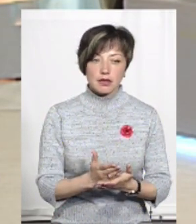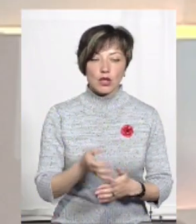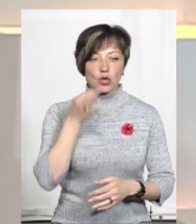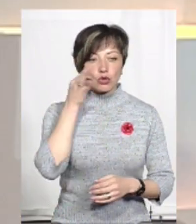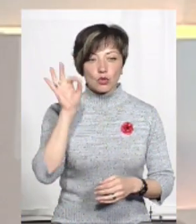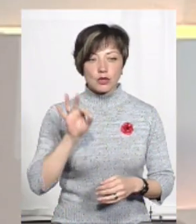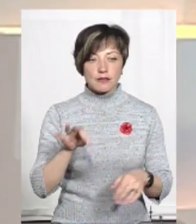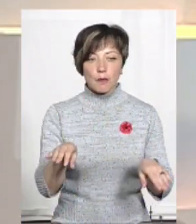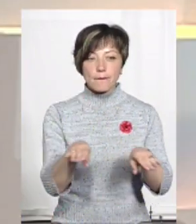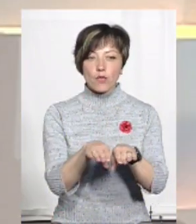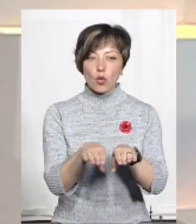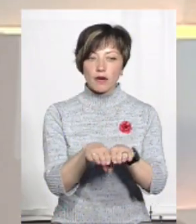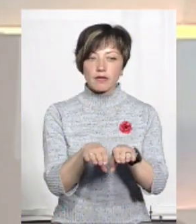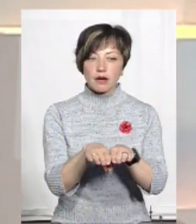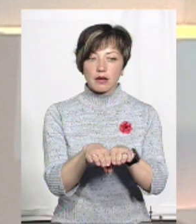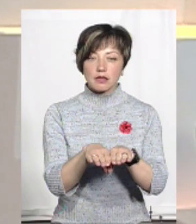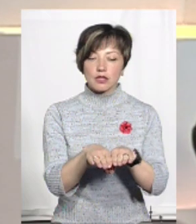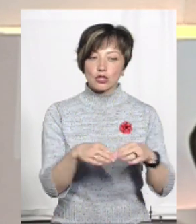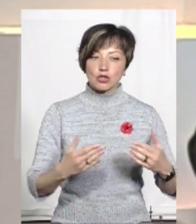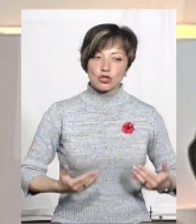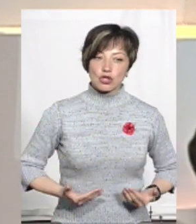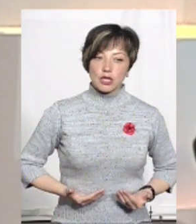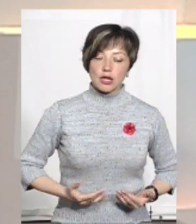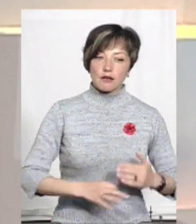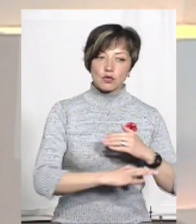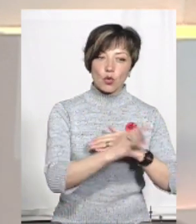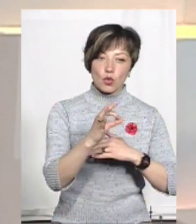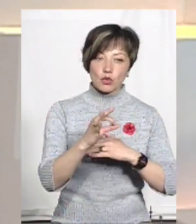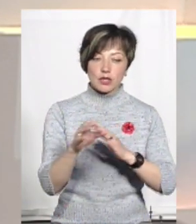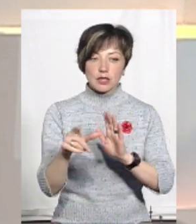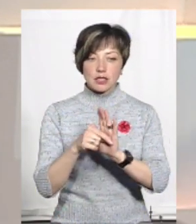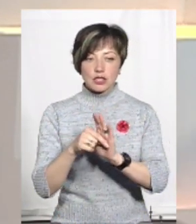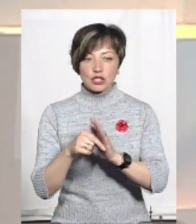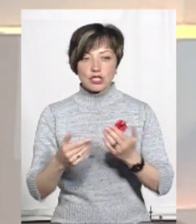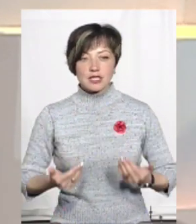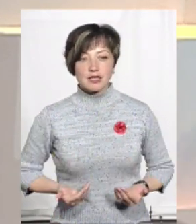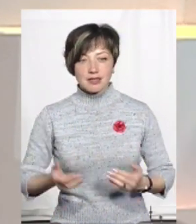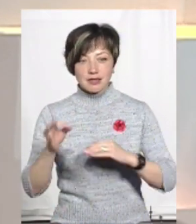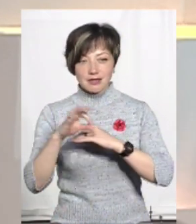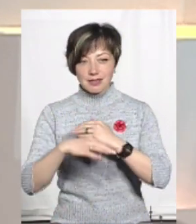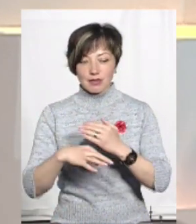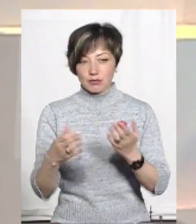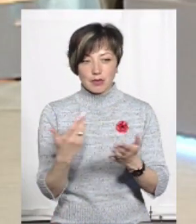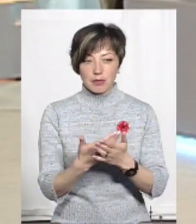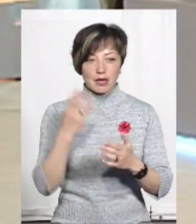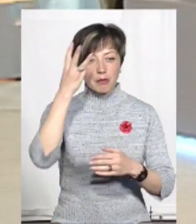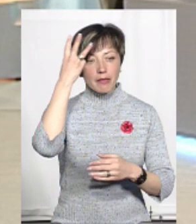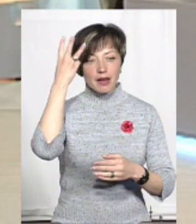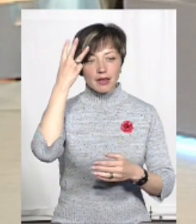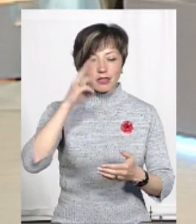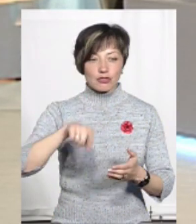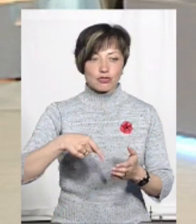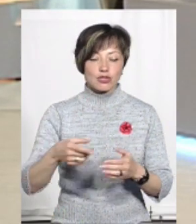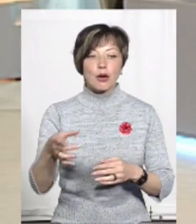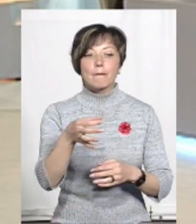такий досвід порівняти жителів Сходу з жителями, ну, до прикладу,